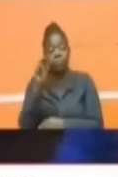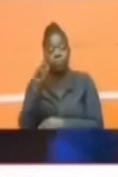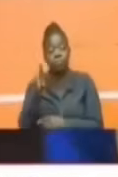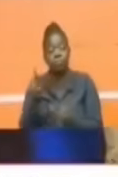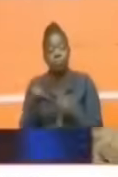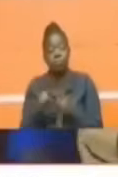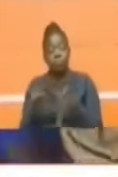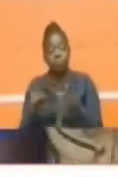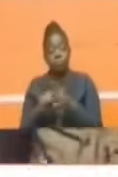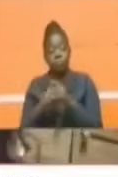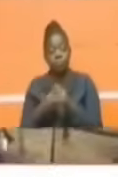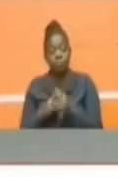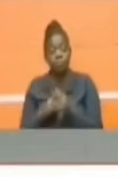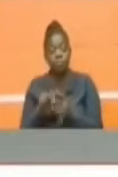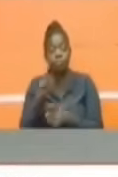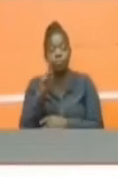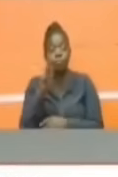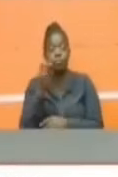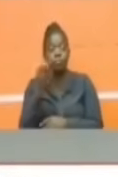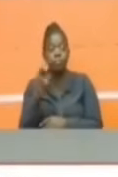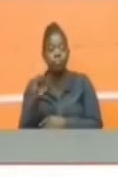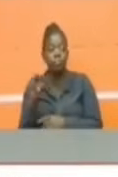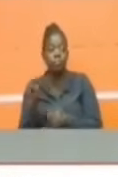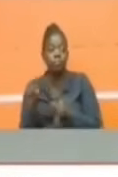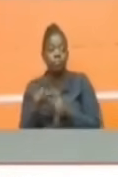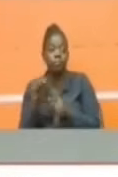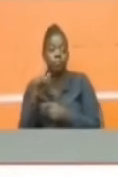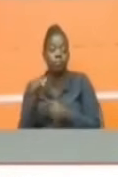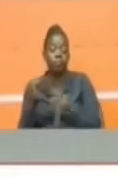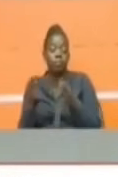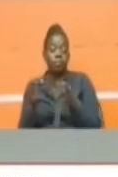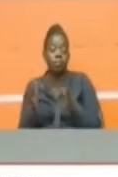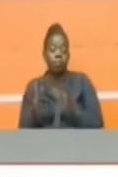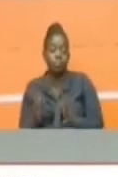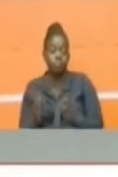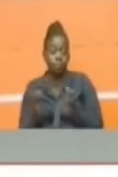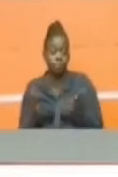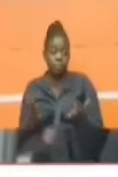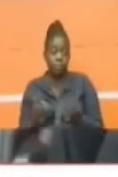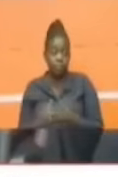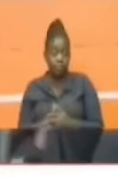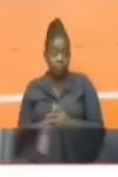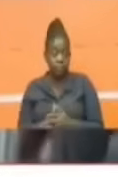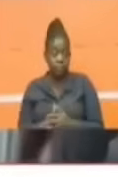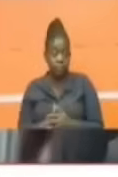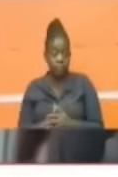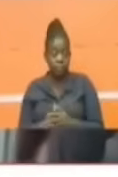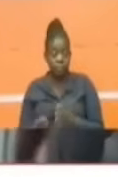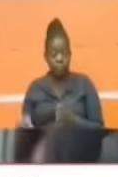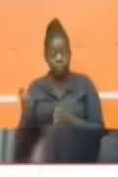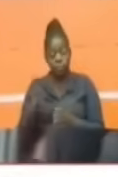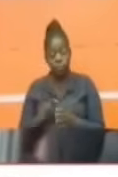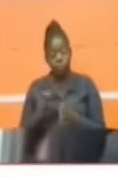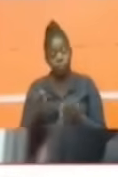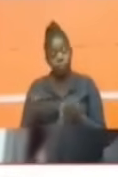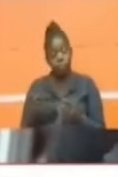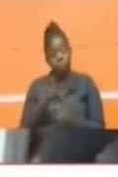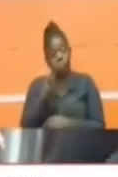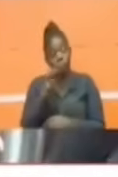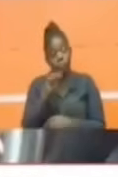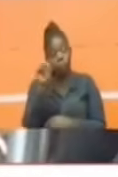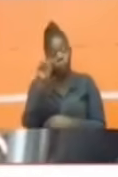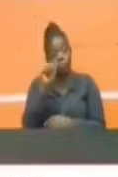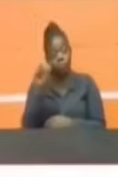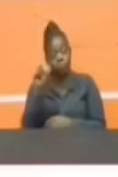n'akulira bayinginiya Kafeero Ssekitoleko okusako ow'ebyensimbi Honorable Florence Hashaka balinnya eggaali okuva ku Nassar